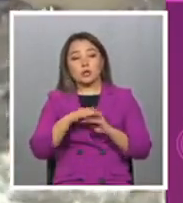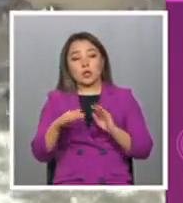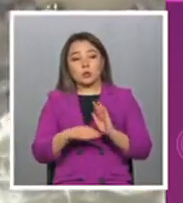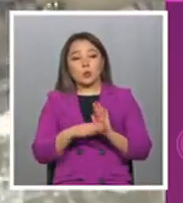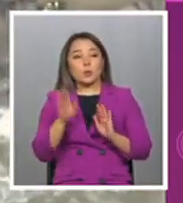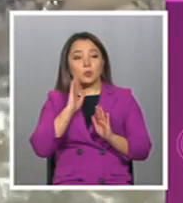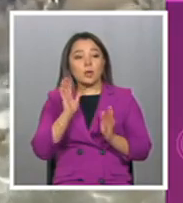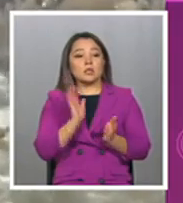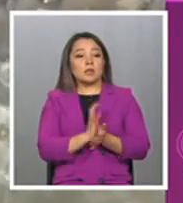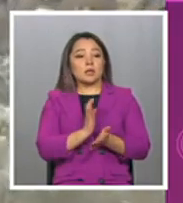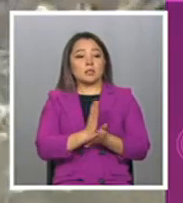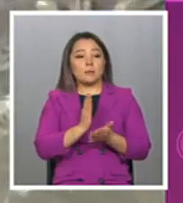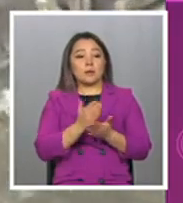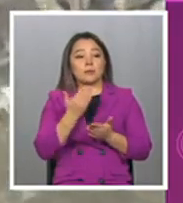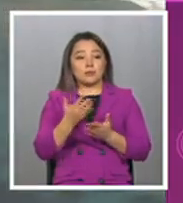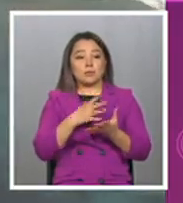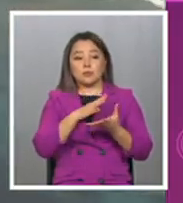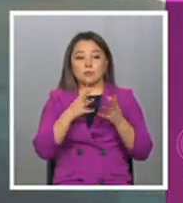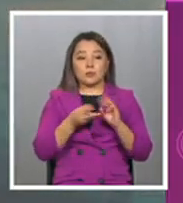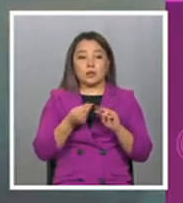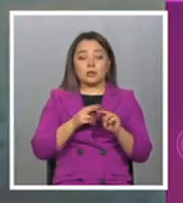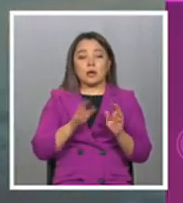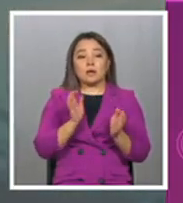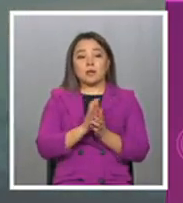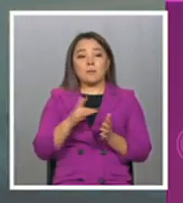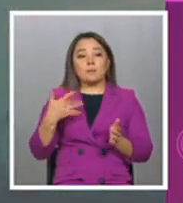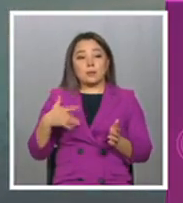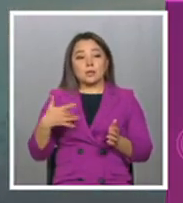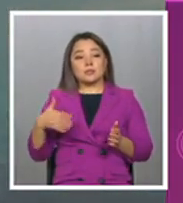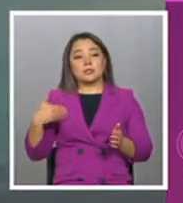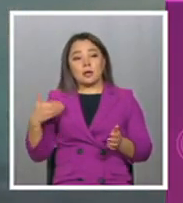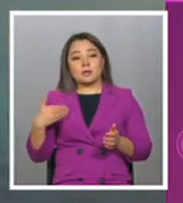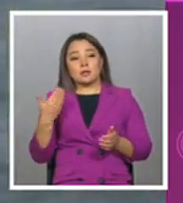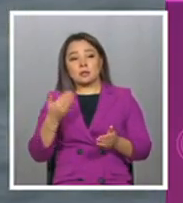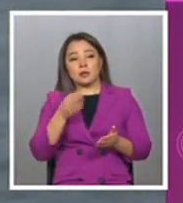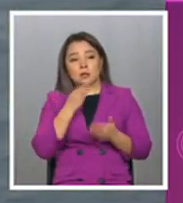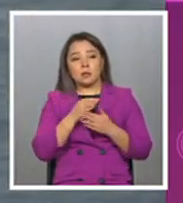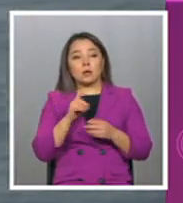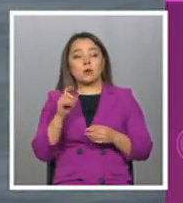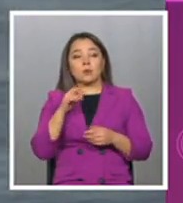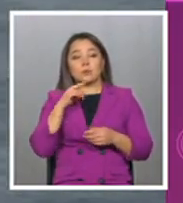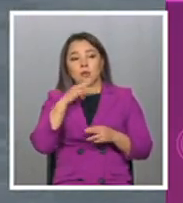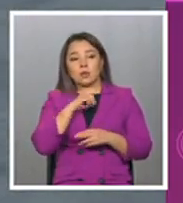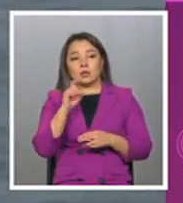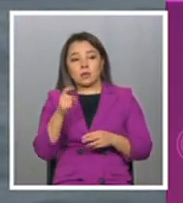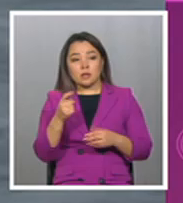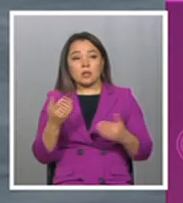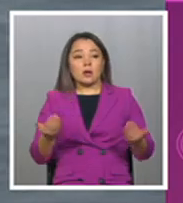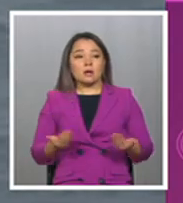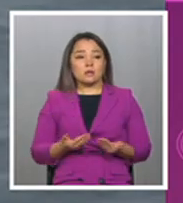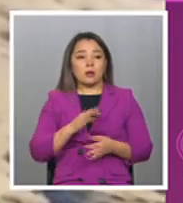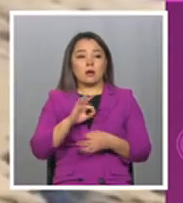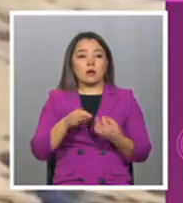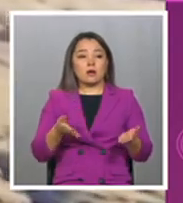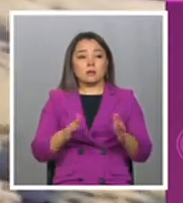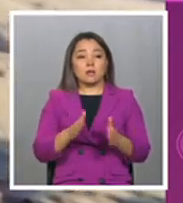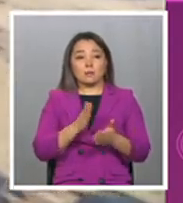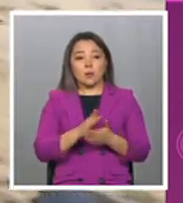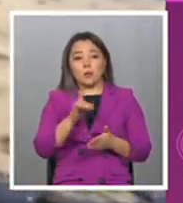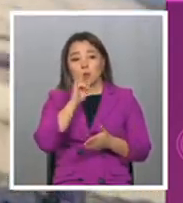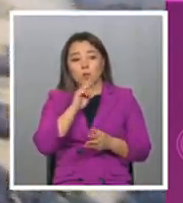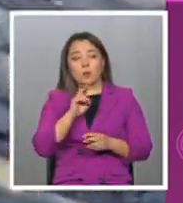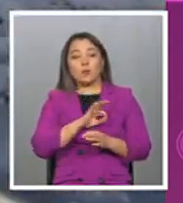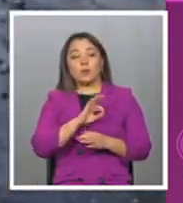де ластанады. Ластаушы заттарға минералдықтың айтқыштар, улы химикаттар, тұрмыстық қалдықтар және мұнай